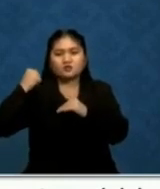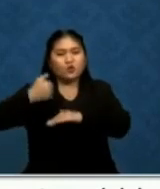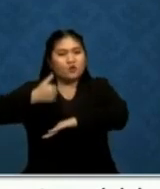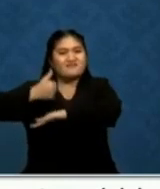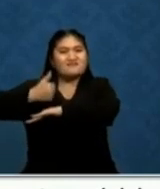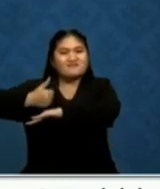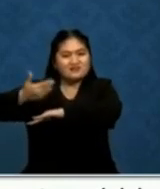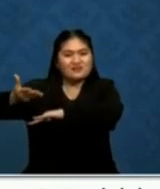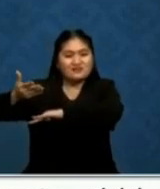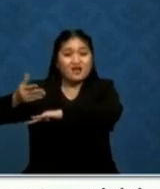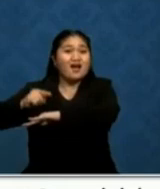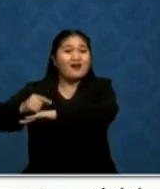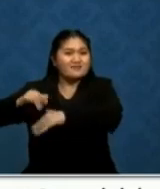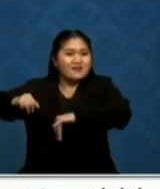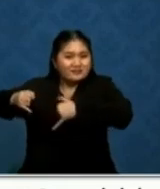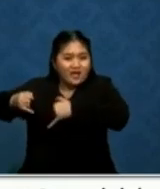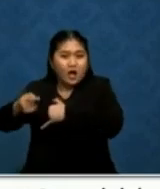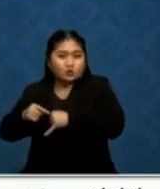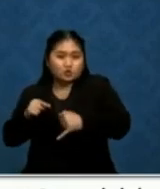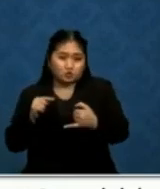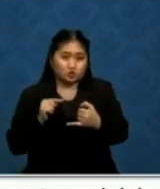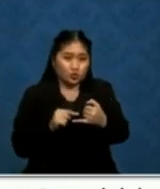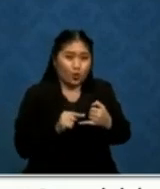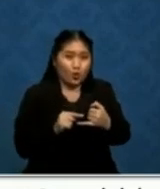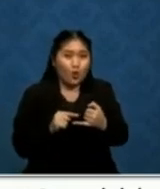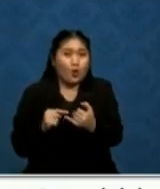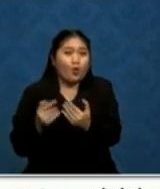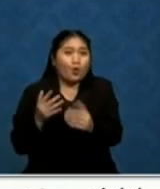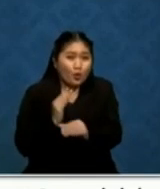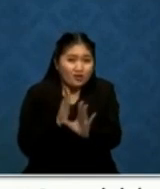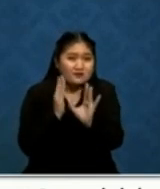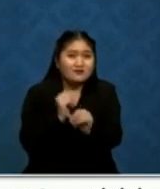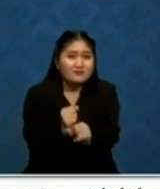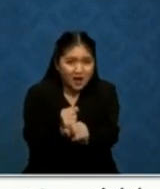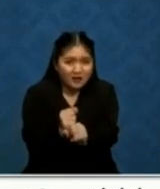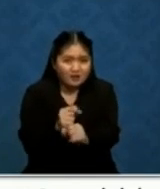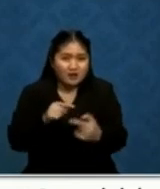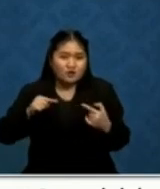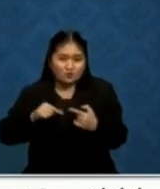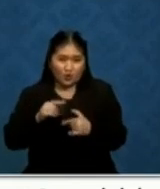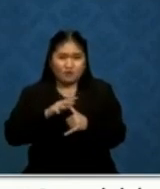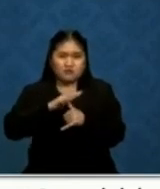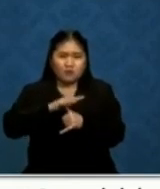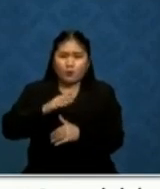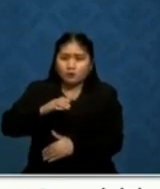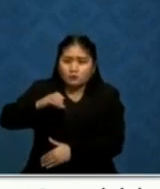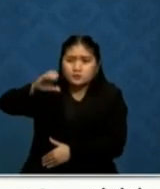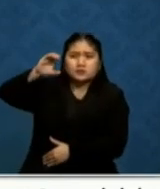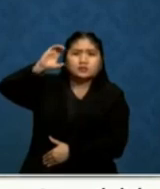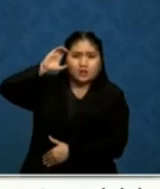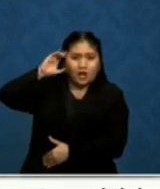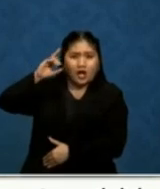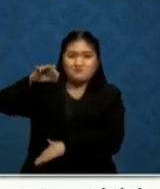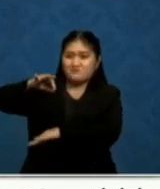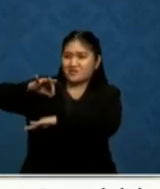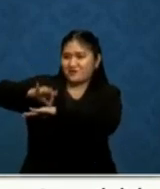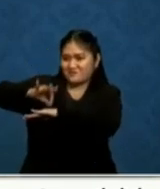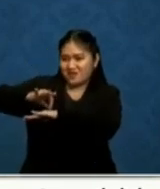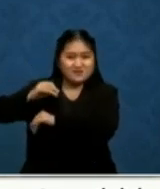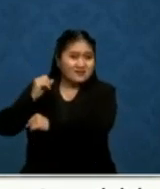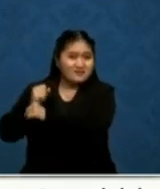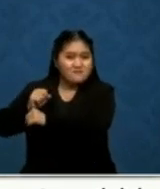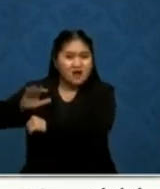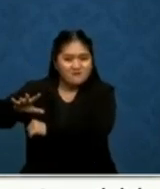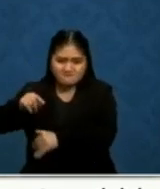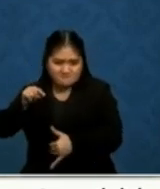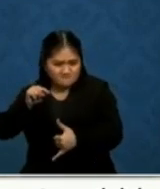จ้างสู่ลูกจ้างค่ะเป็นการคุกคามทางเพศเป็นการเอาความไว้เนื้อเชื่อใจเอาตำแหน่งหน้าที่การงานมาข่ม